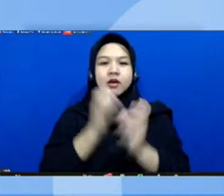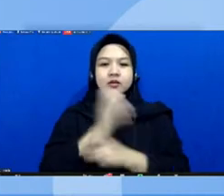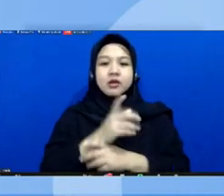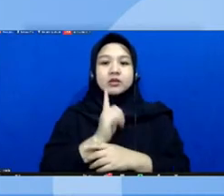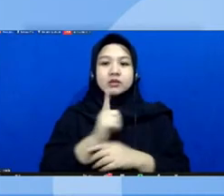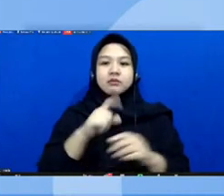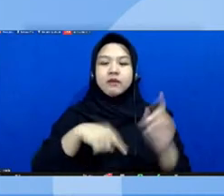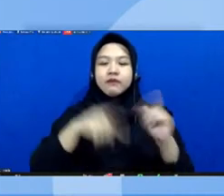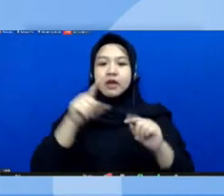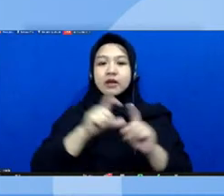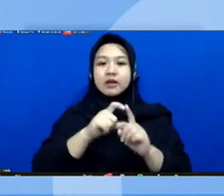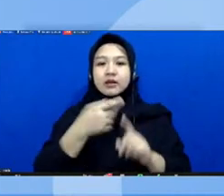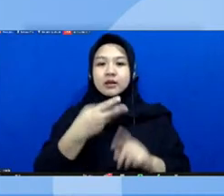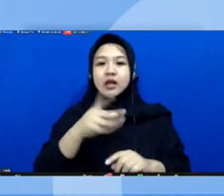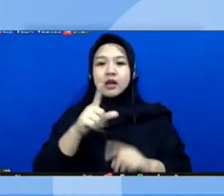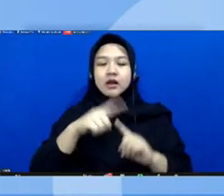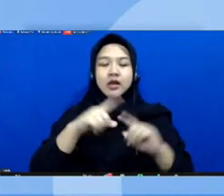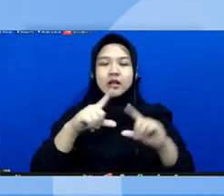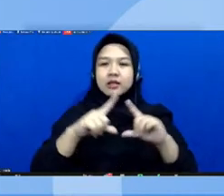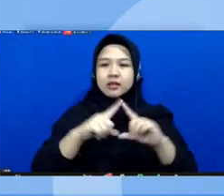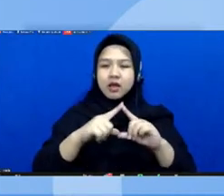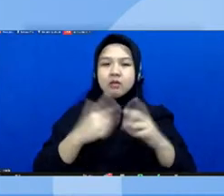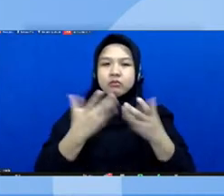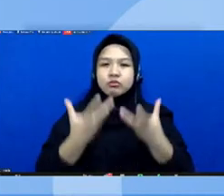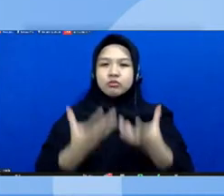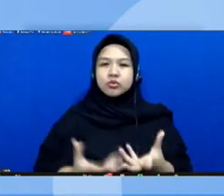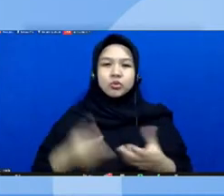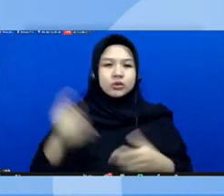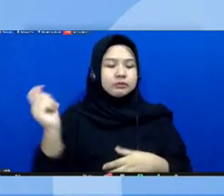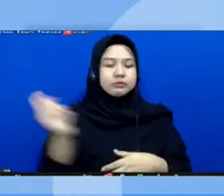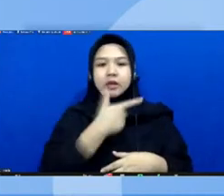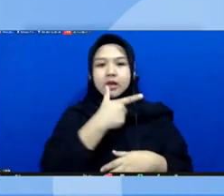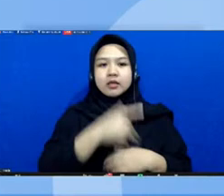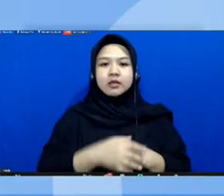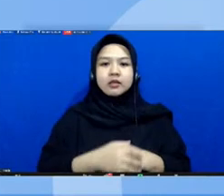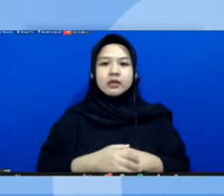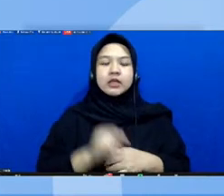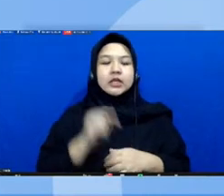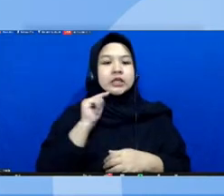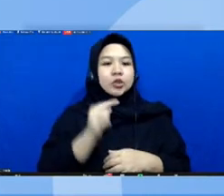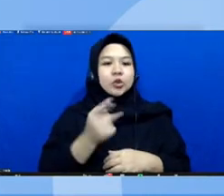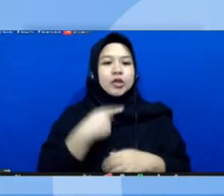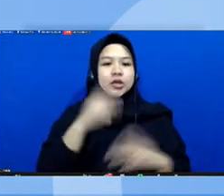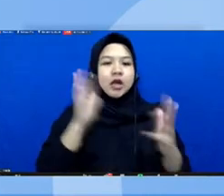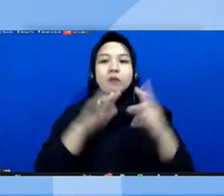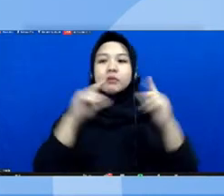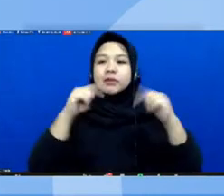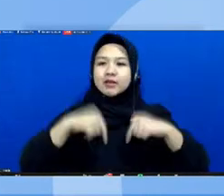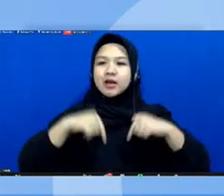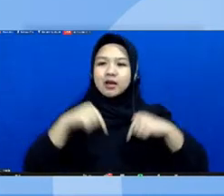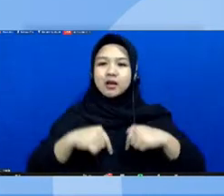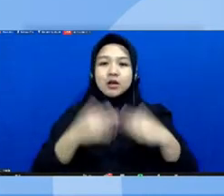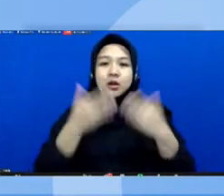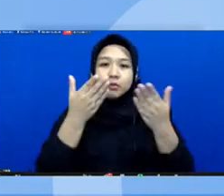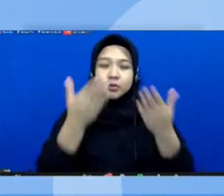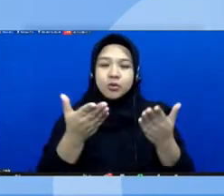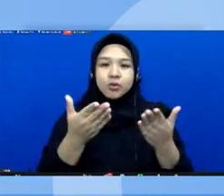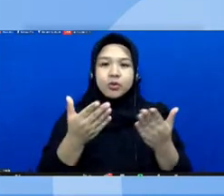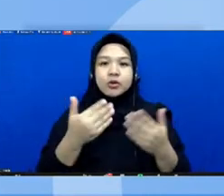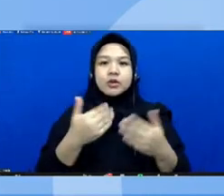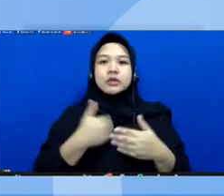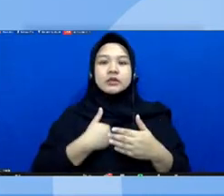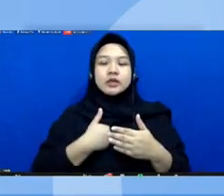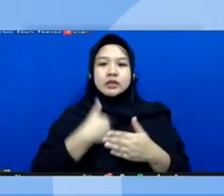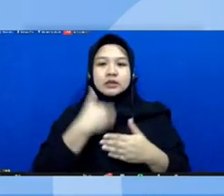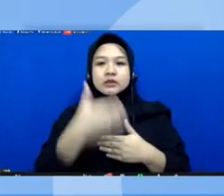Delta, pemburukan kondisinya menjadi sangat-sangat cepat. Nah, inilah yang kita hadapi saat ini. Nah, monggo slide-nya saya akan go through dengan